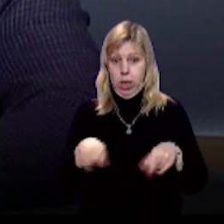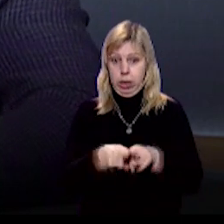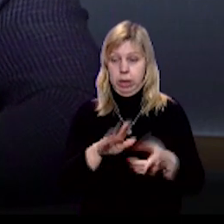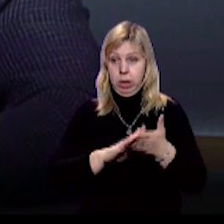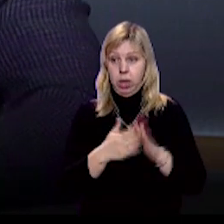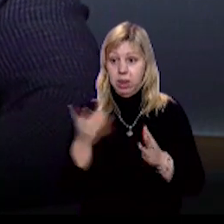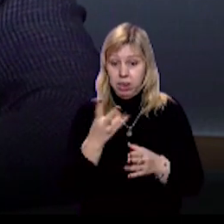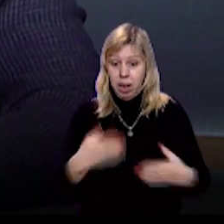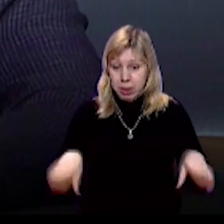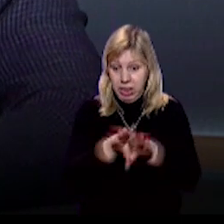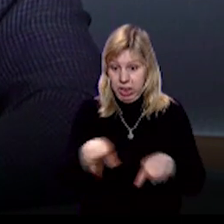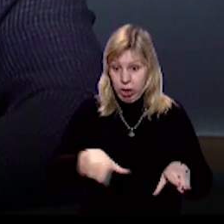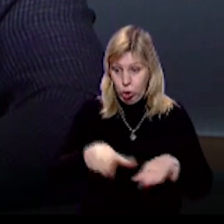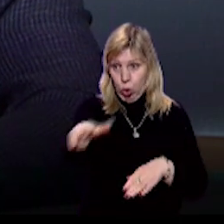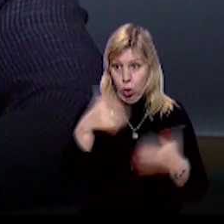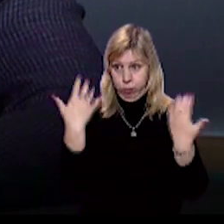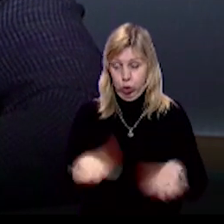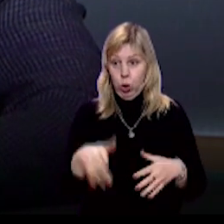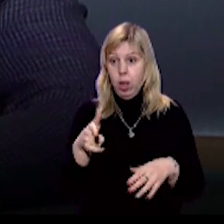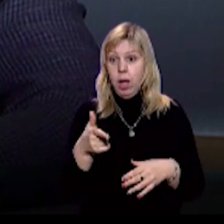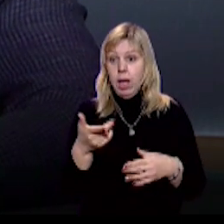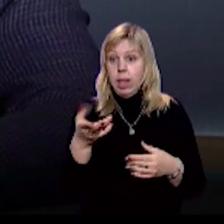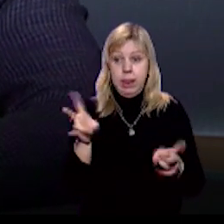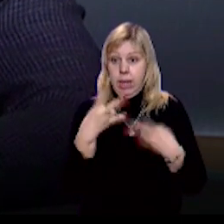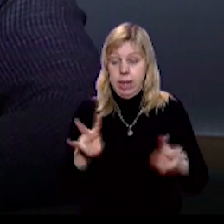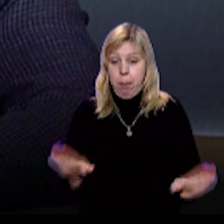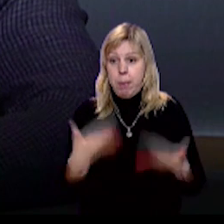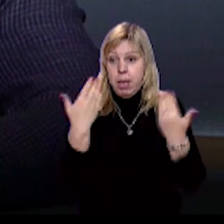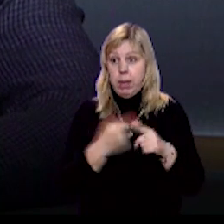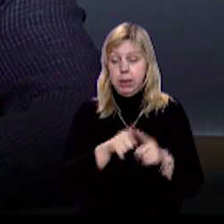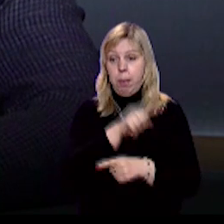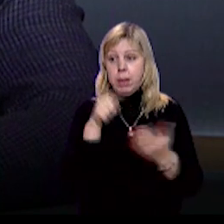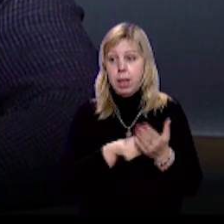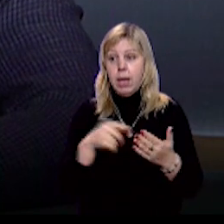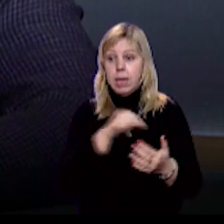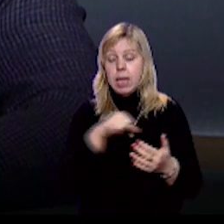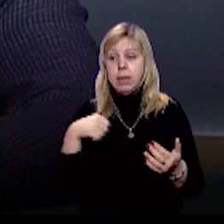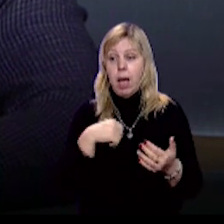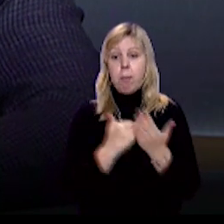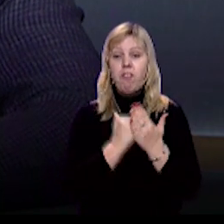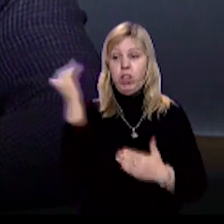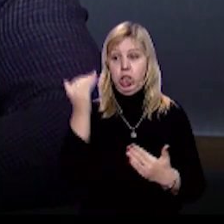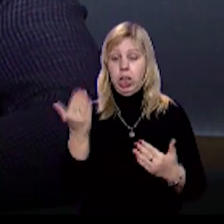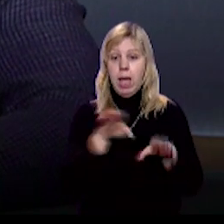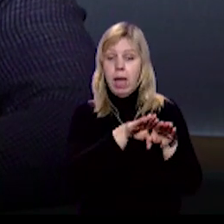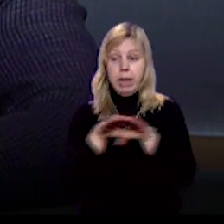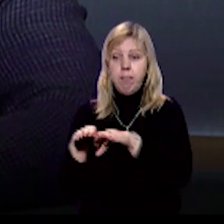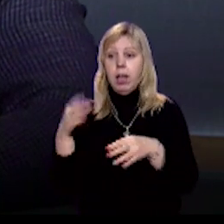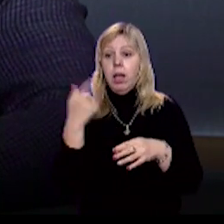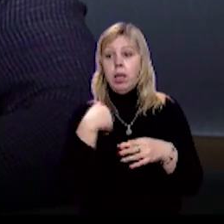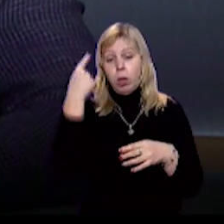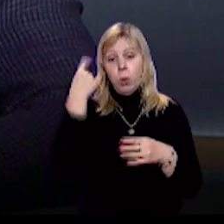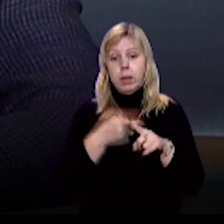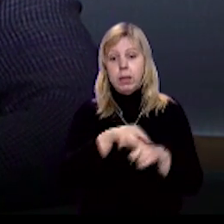ситуація. То треба закрити цю дорогу і все, так десь і треба піднімати це питання просто на самі вищі рівні. Я думаю,